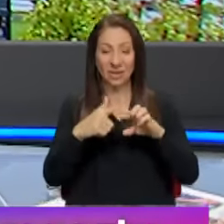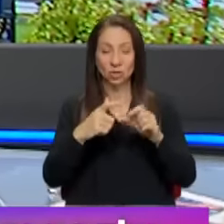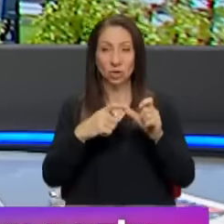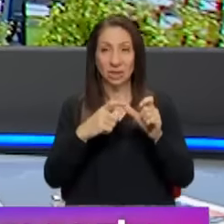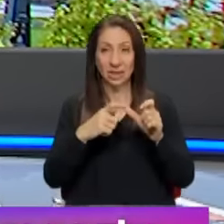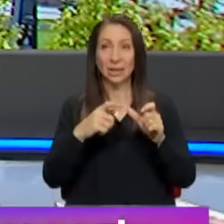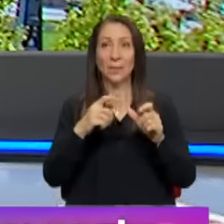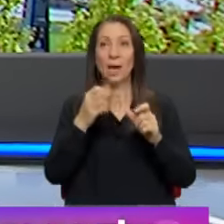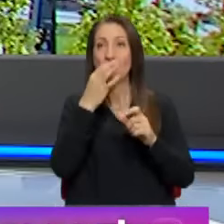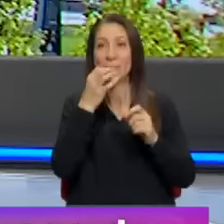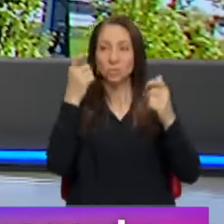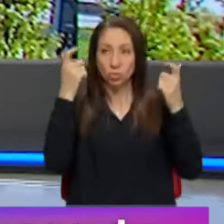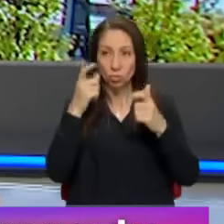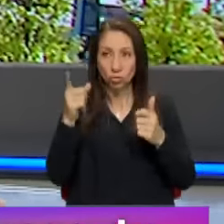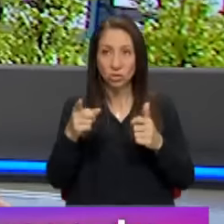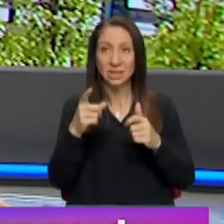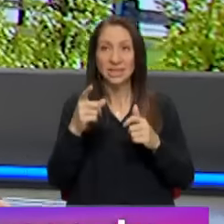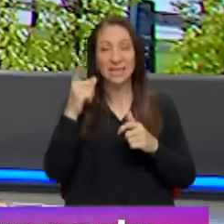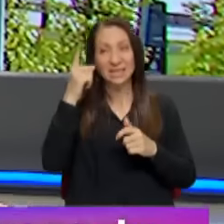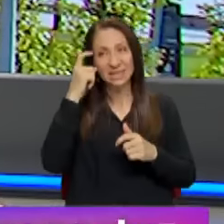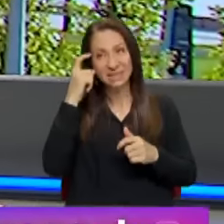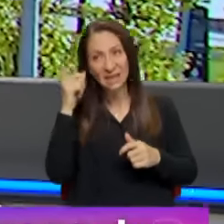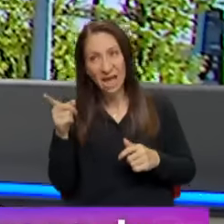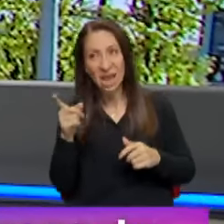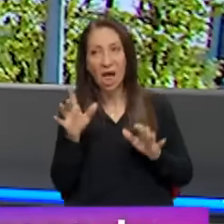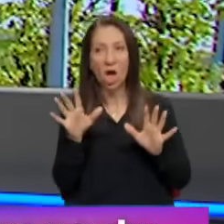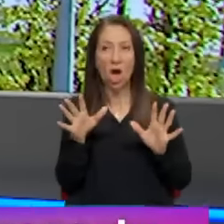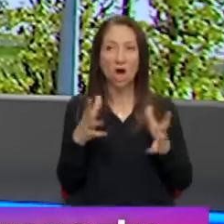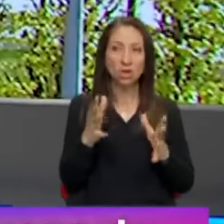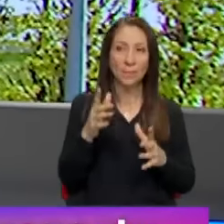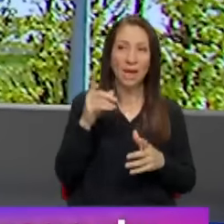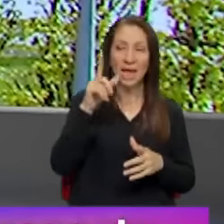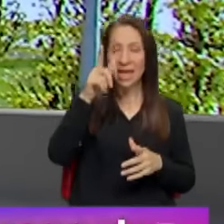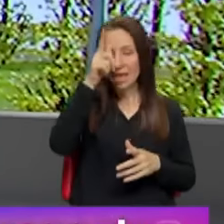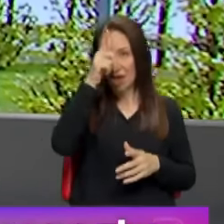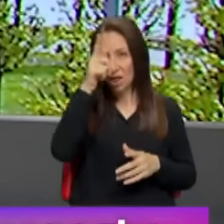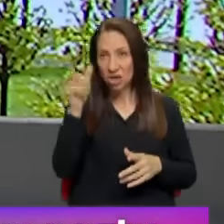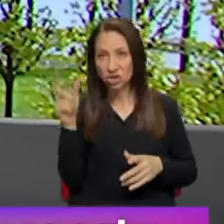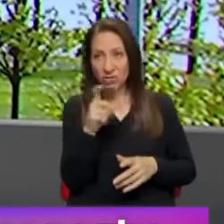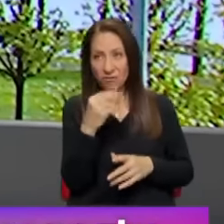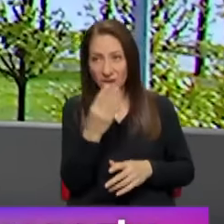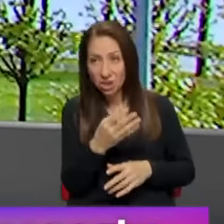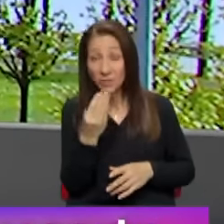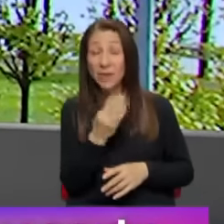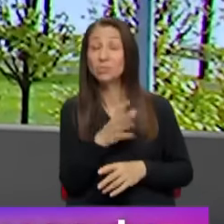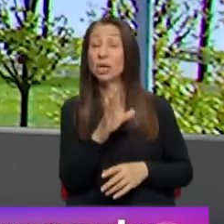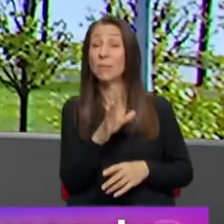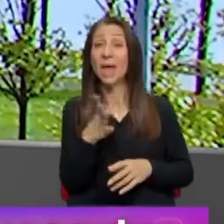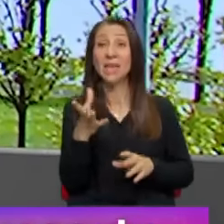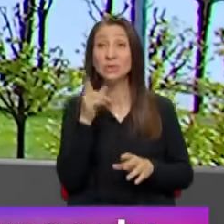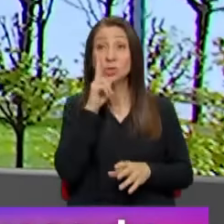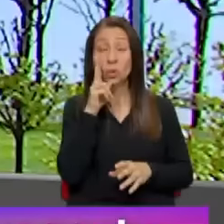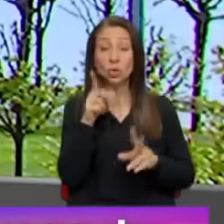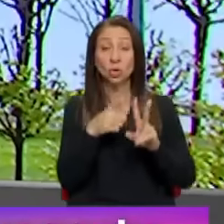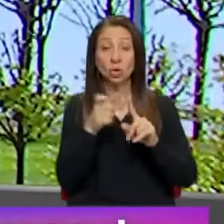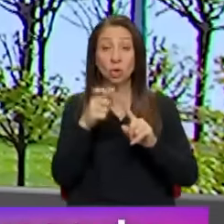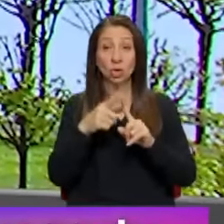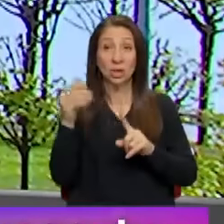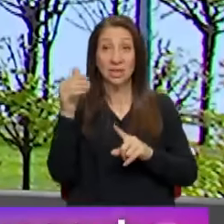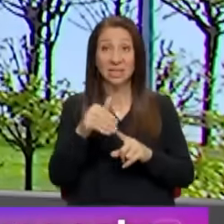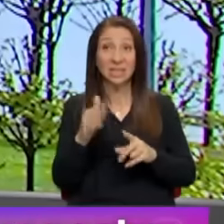sorumlusu Zafer Söken. İsrail acaba İran'a karşılık verecek mi, vermeyecek mi? En son notlarını